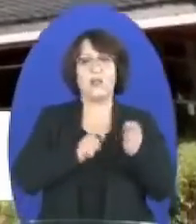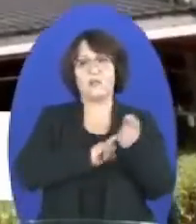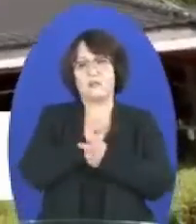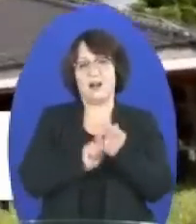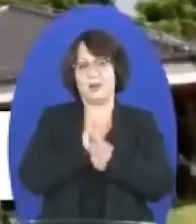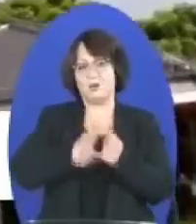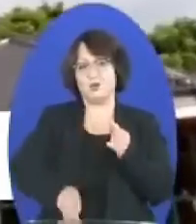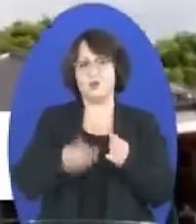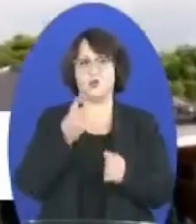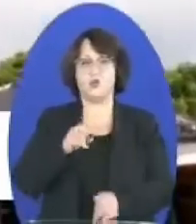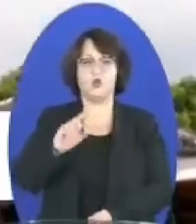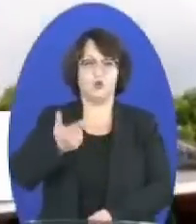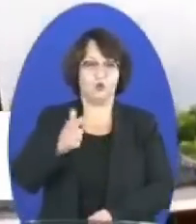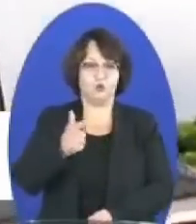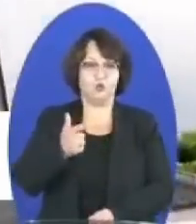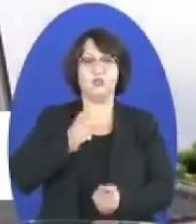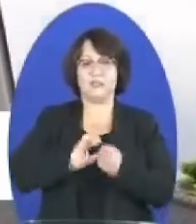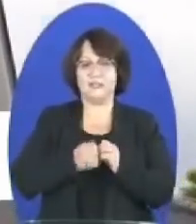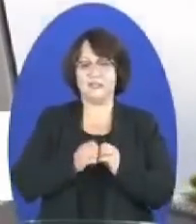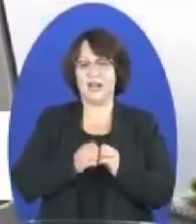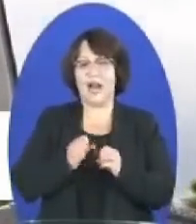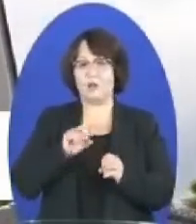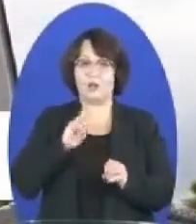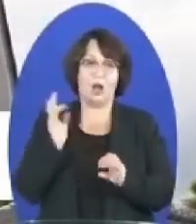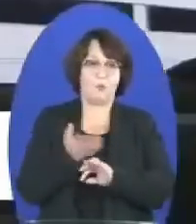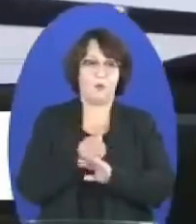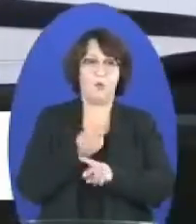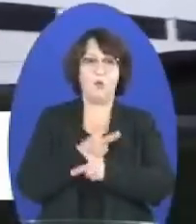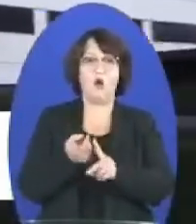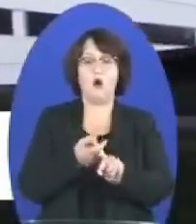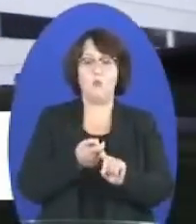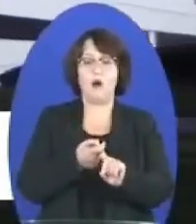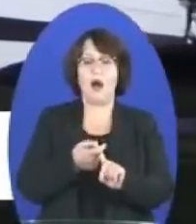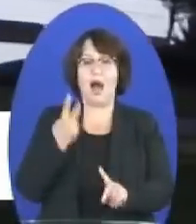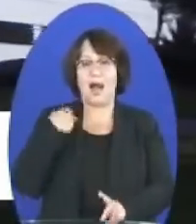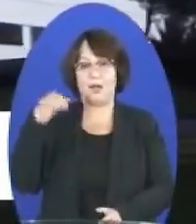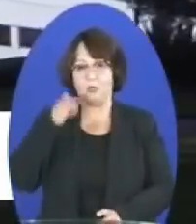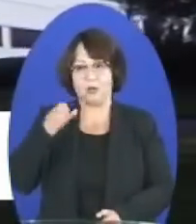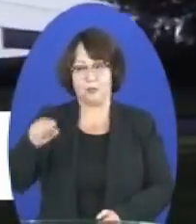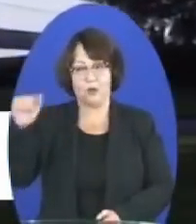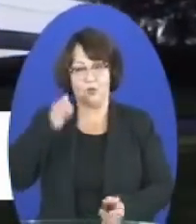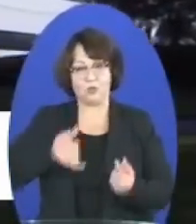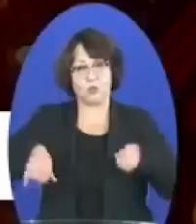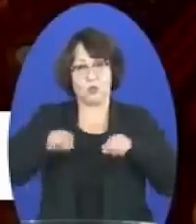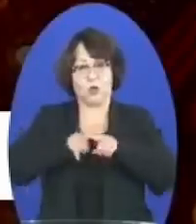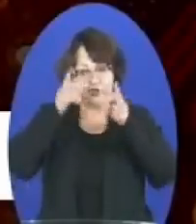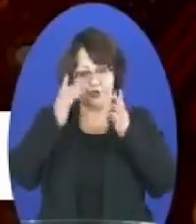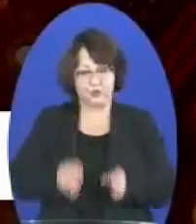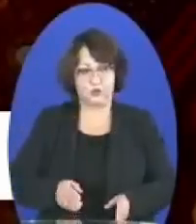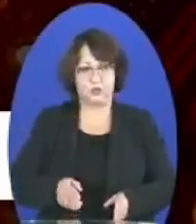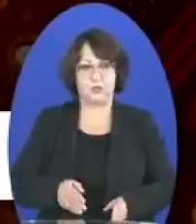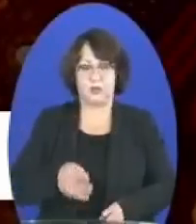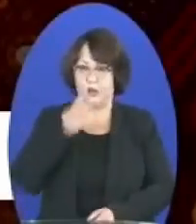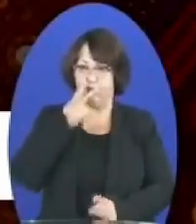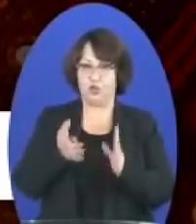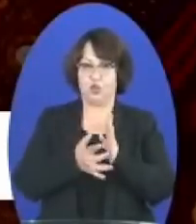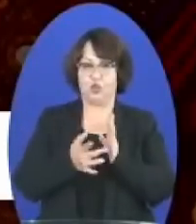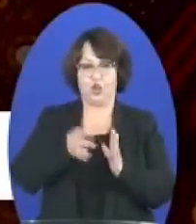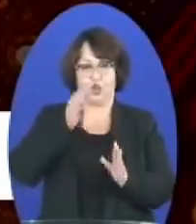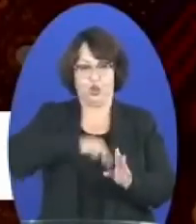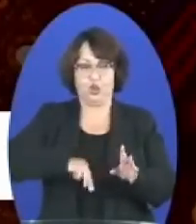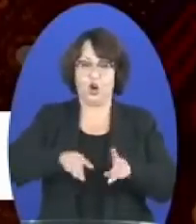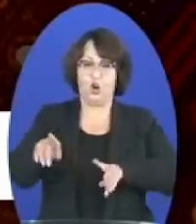Гонконгт хэрэгжүүлж байгаа аюулгүй байдлын хуультай холбогдуулж Британи Америктэй адил шийдвэрт хүрлээ. Энэ бол нэг талдаа технологийн